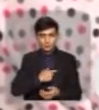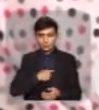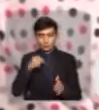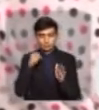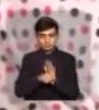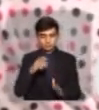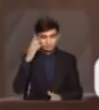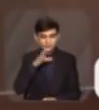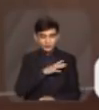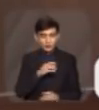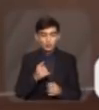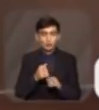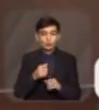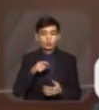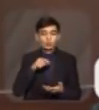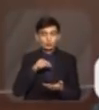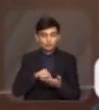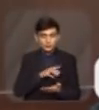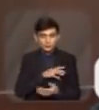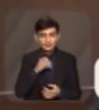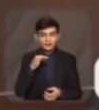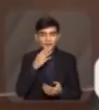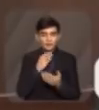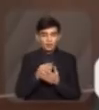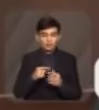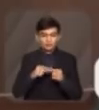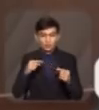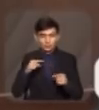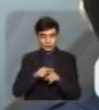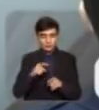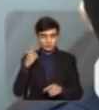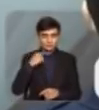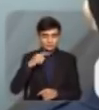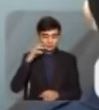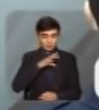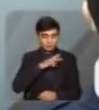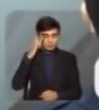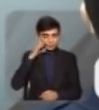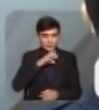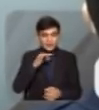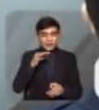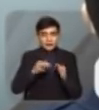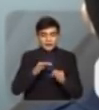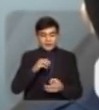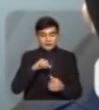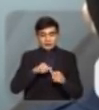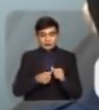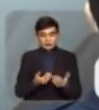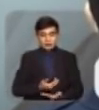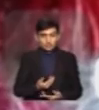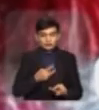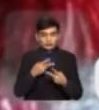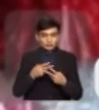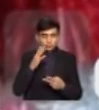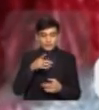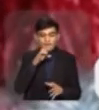по шее ручкой и собственными ногтями. Присяжные заседатели и судья единогласно пришли к решению приговорить Игентаю Сапыжанова к пожизненному заключению